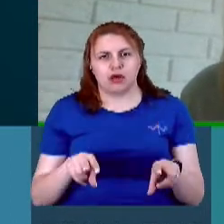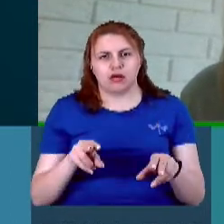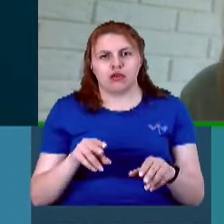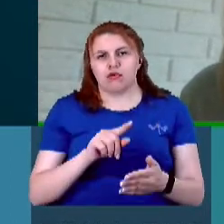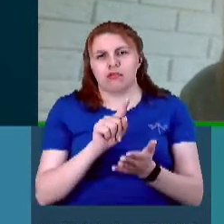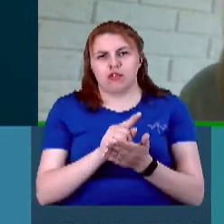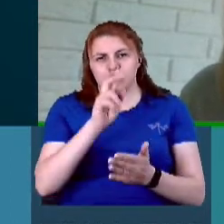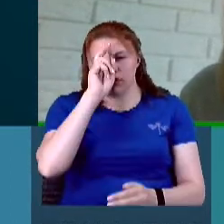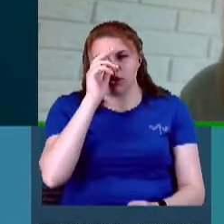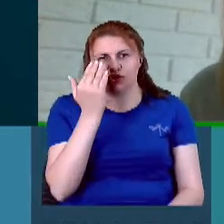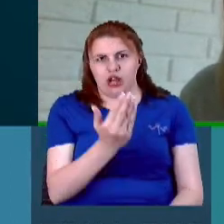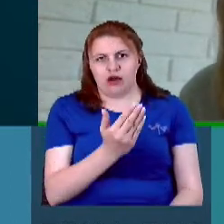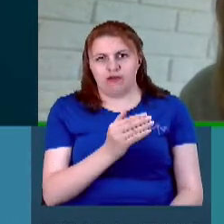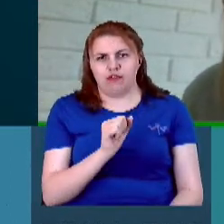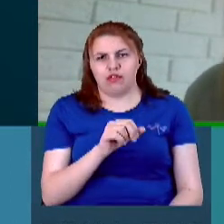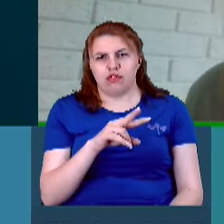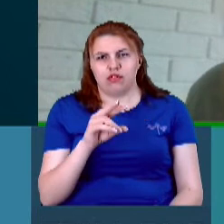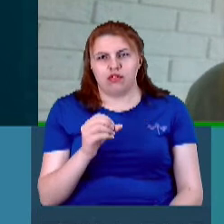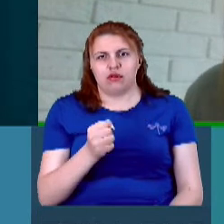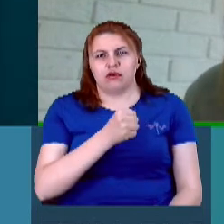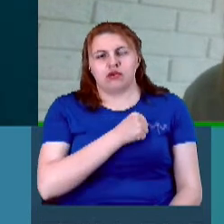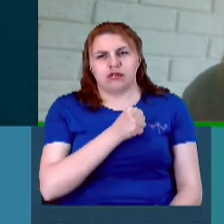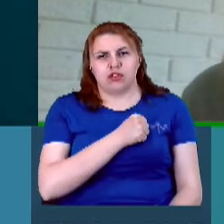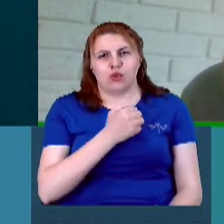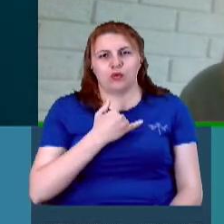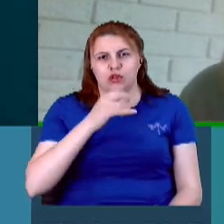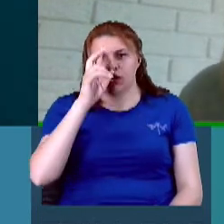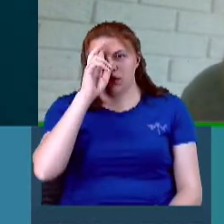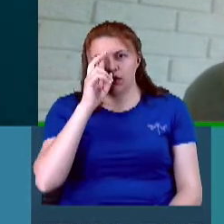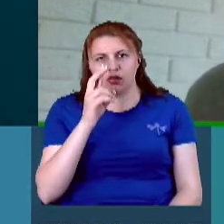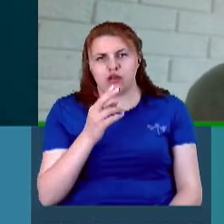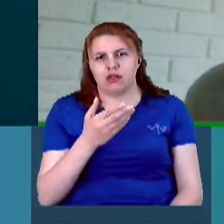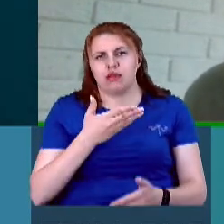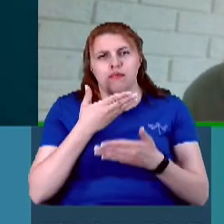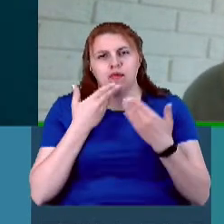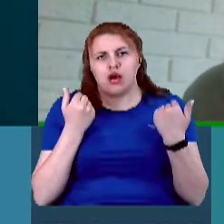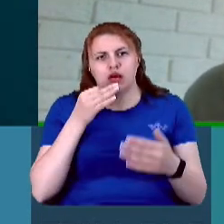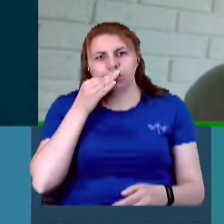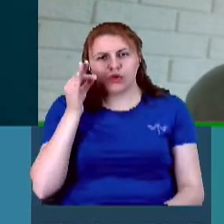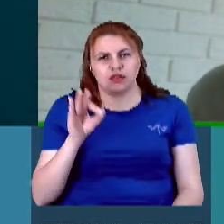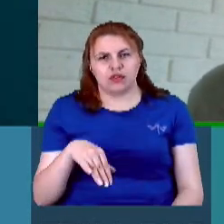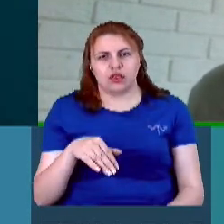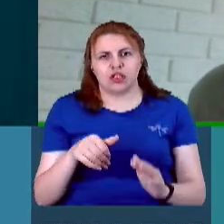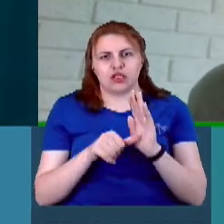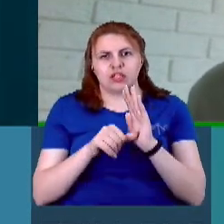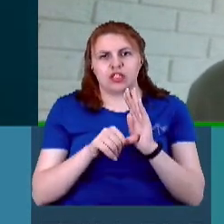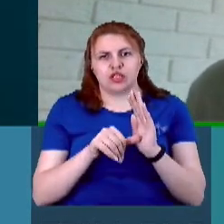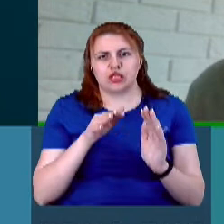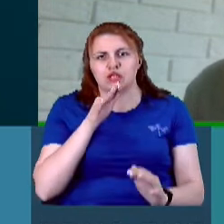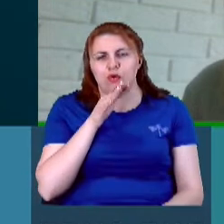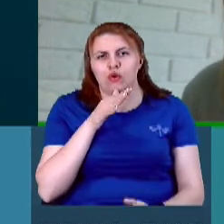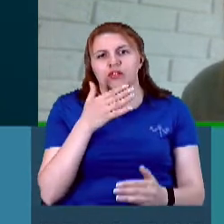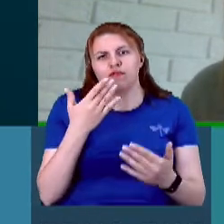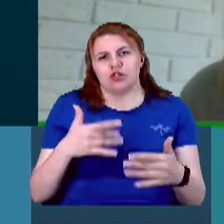звичайно. Але, на превеликий жаль, у нас держава не має відповідного досвіду, хоча за 6 років вже мав би він сформуватися,